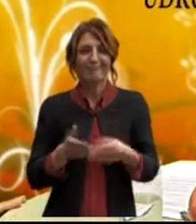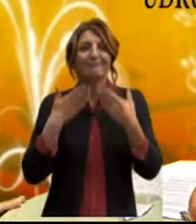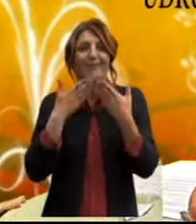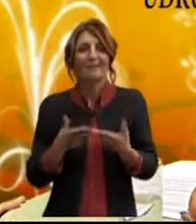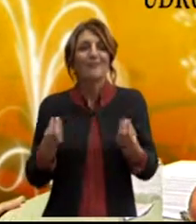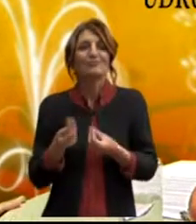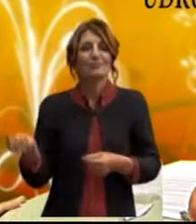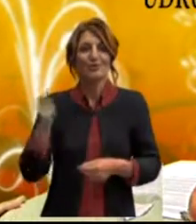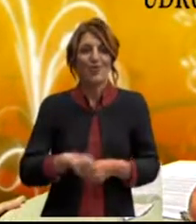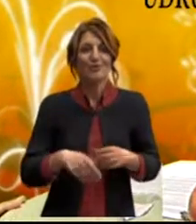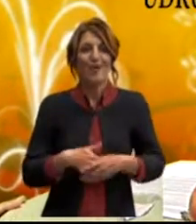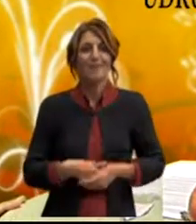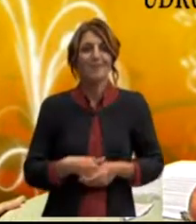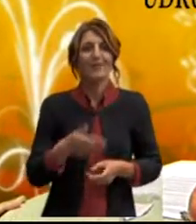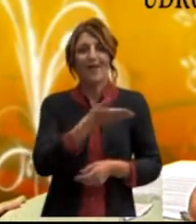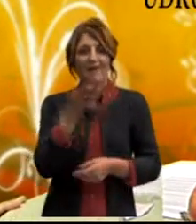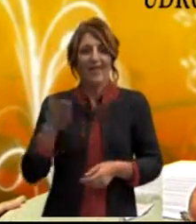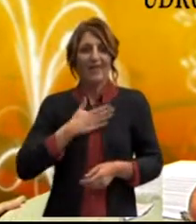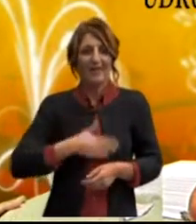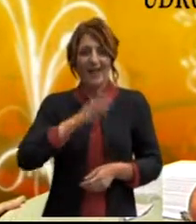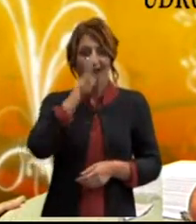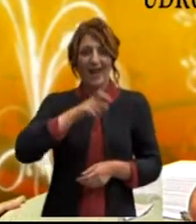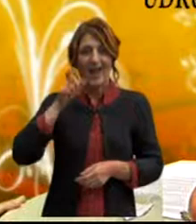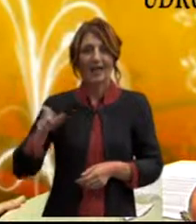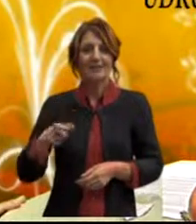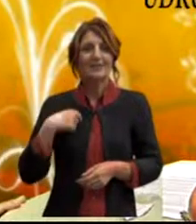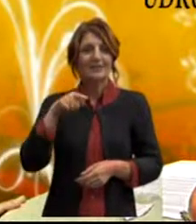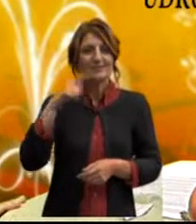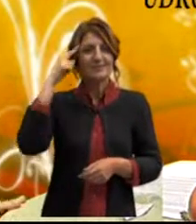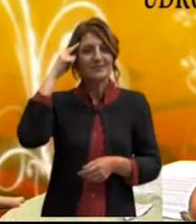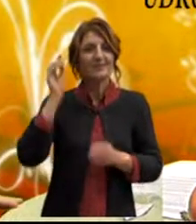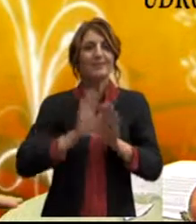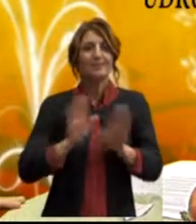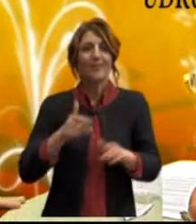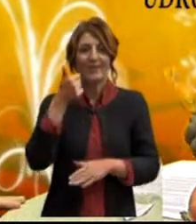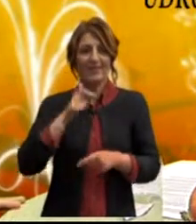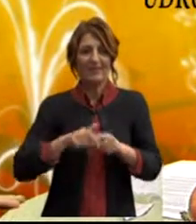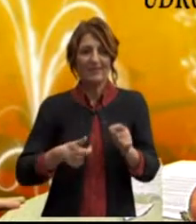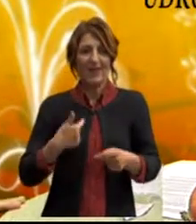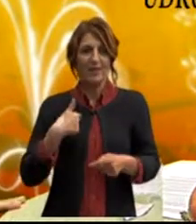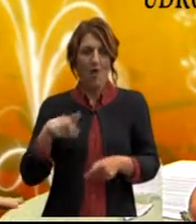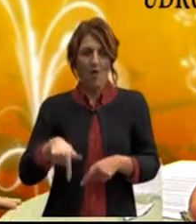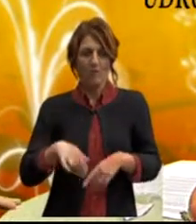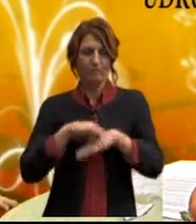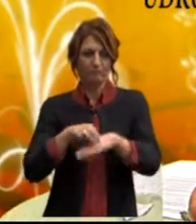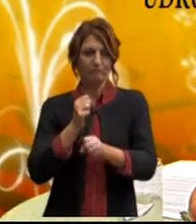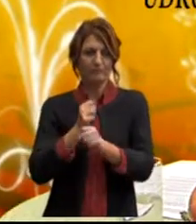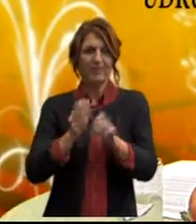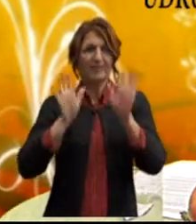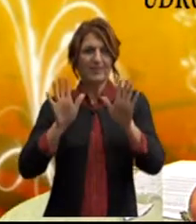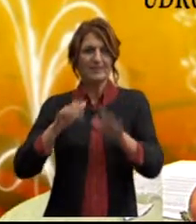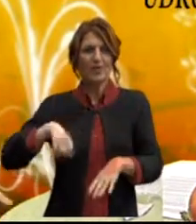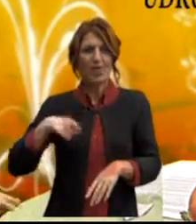ste došli. A vas, dragi gledatelji, ću podsjetiti samo na jednu stvar. Ja vodim emisije 10 godina, to znate.